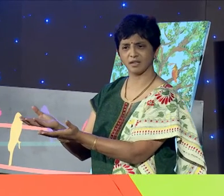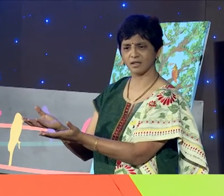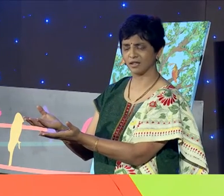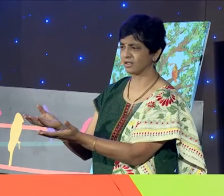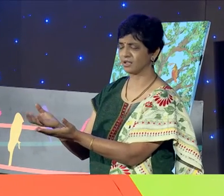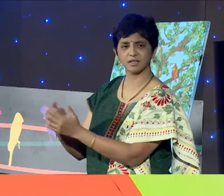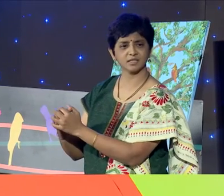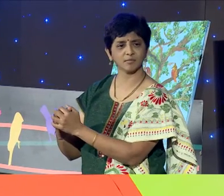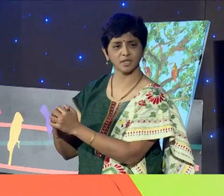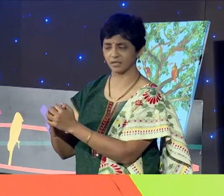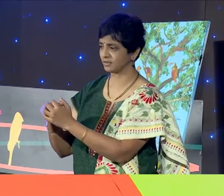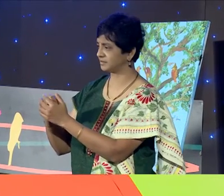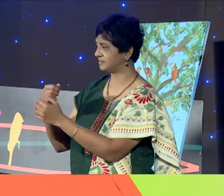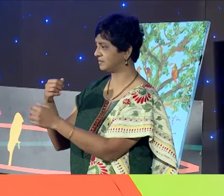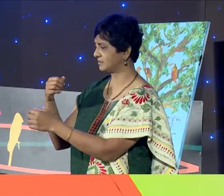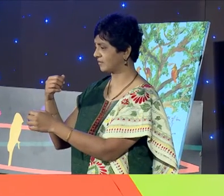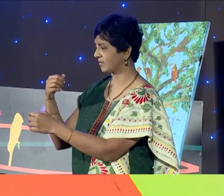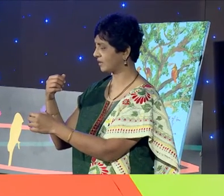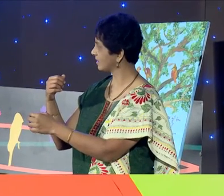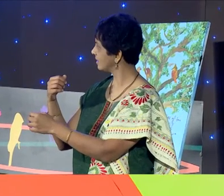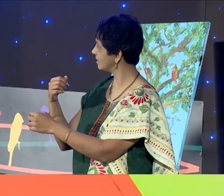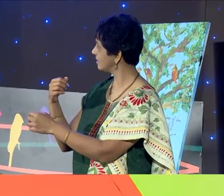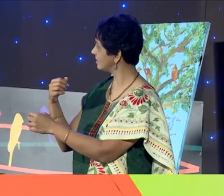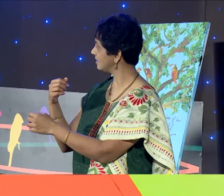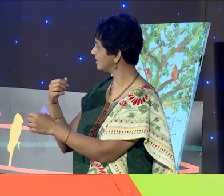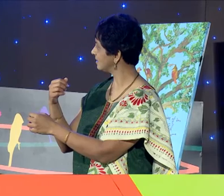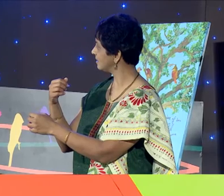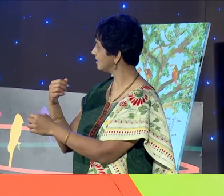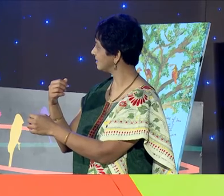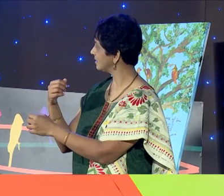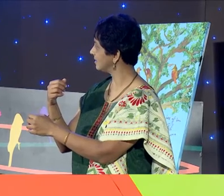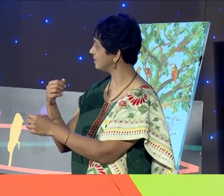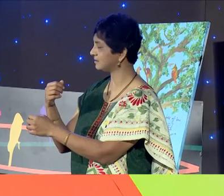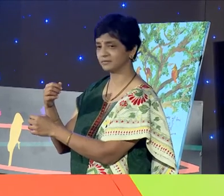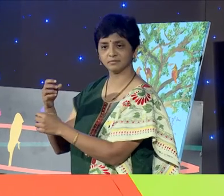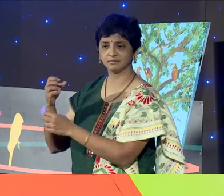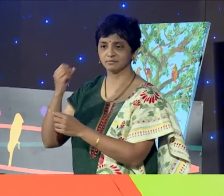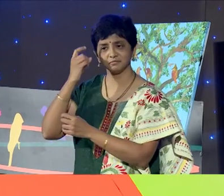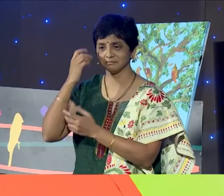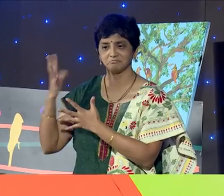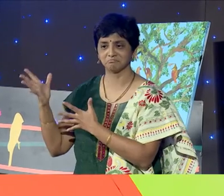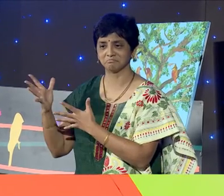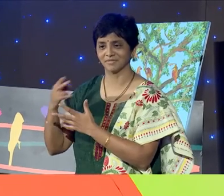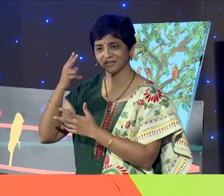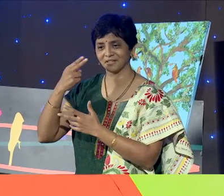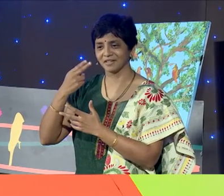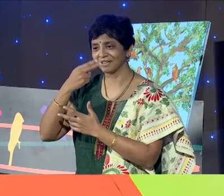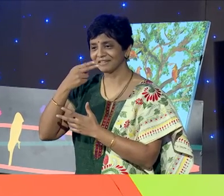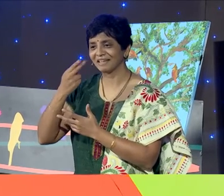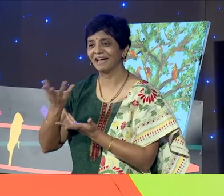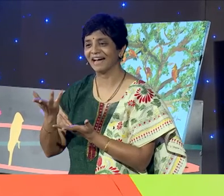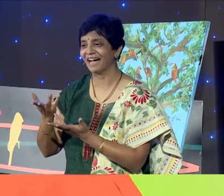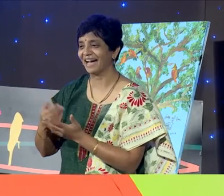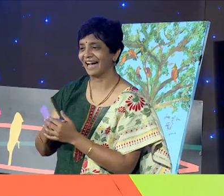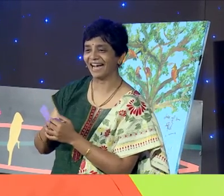भी हवा में रोशन हो सकती है, कश्ती तूफानों से निकल साहिल से जुड़ सकती है। आज जो छोटी टहनी